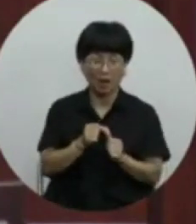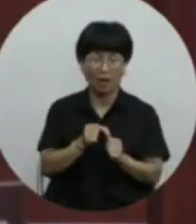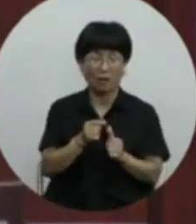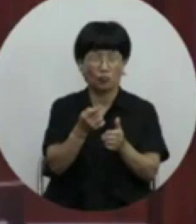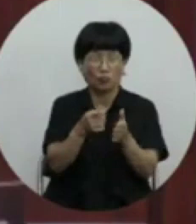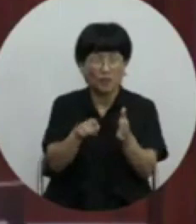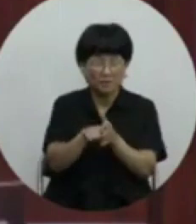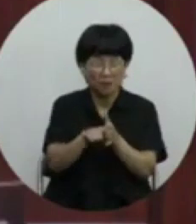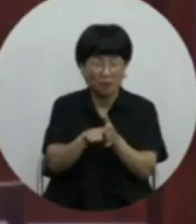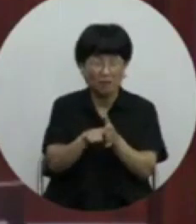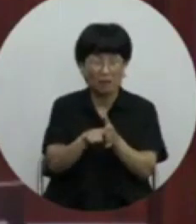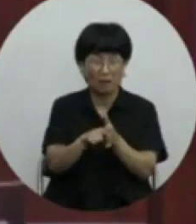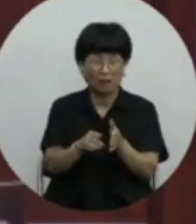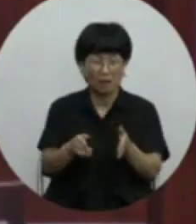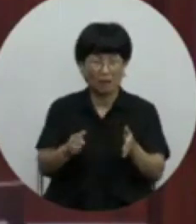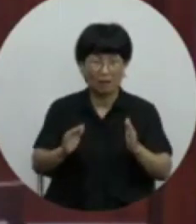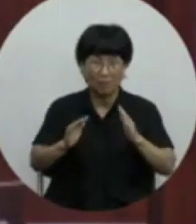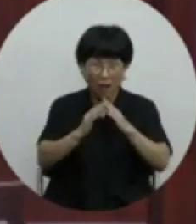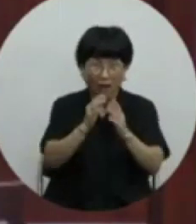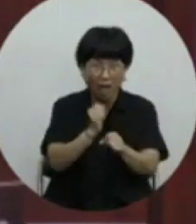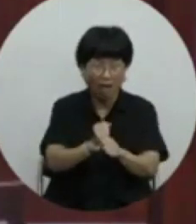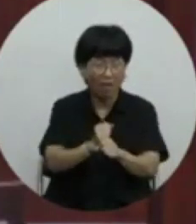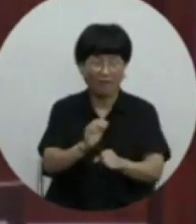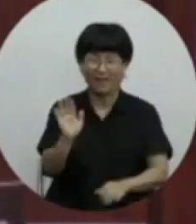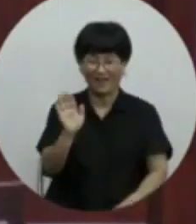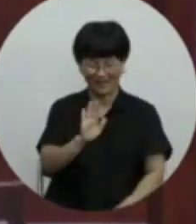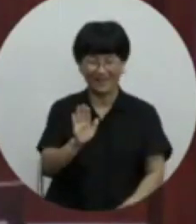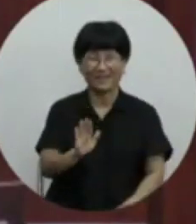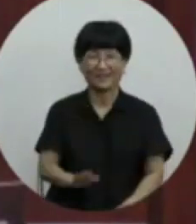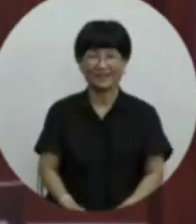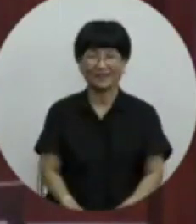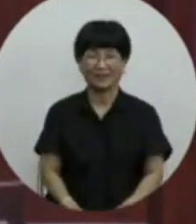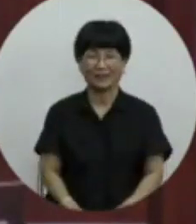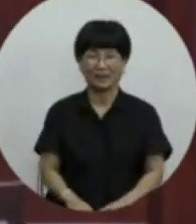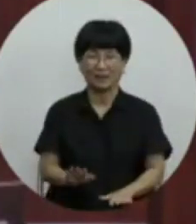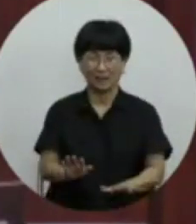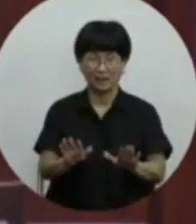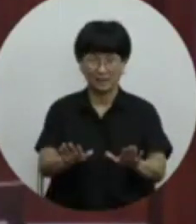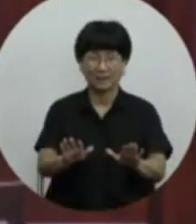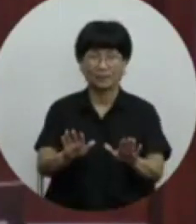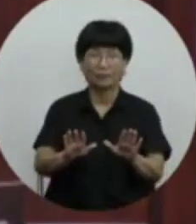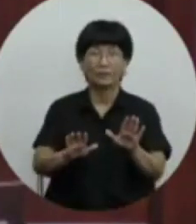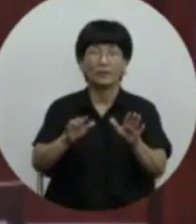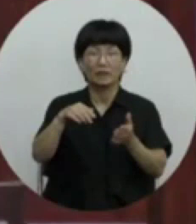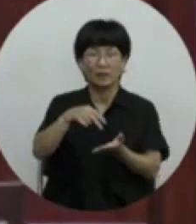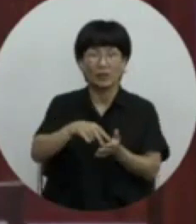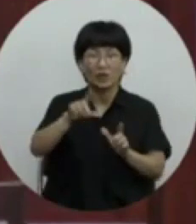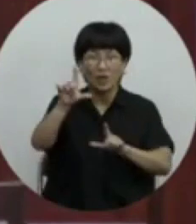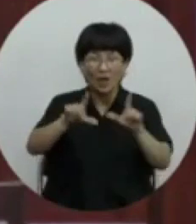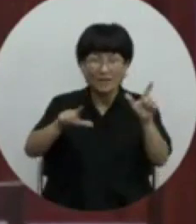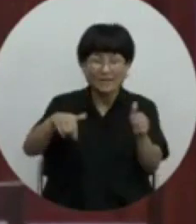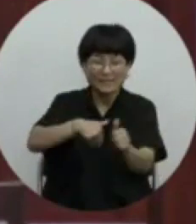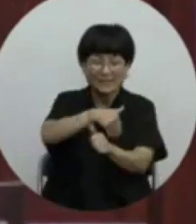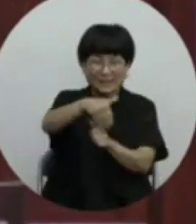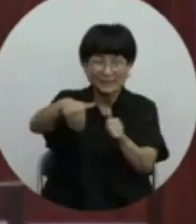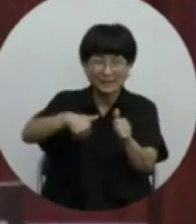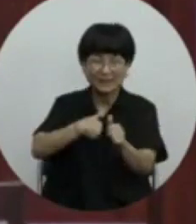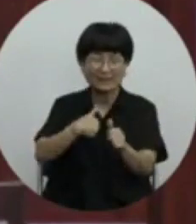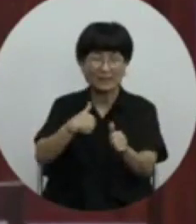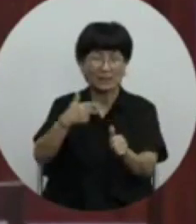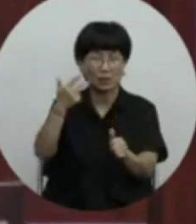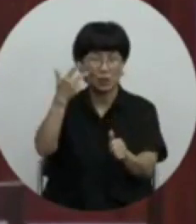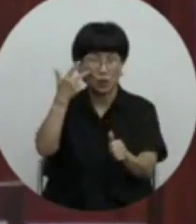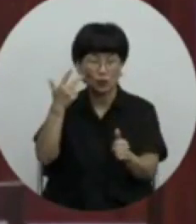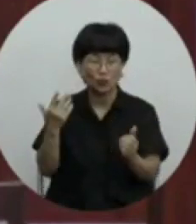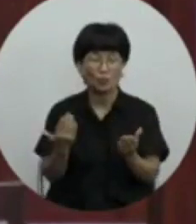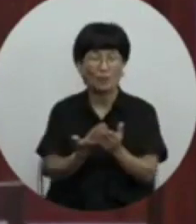걸 아마 아실 겁니다. 그리고 오직 지금 현실에 여러 가지 처한 여주의 도시 발전을